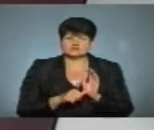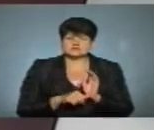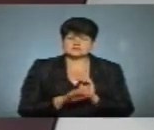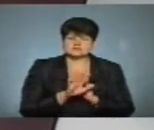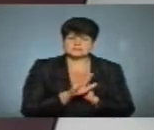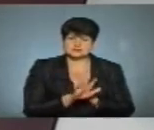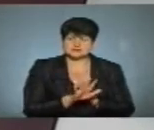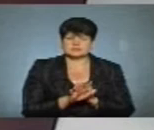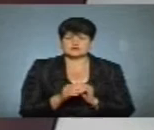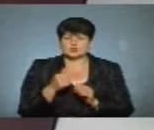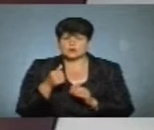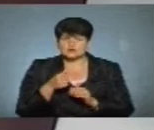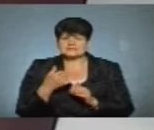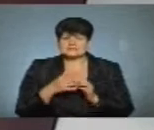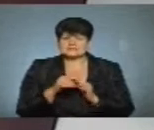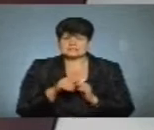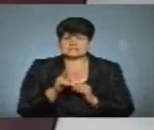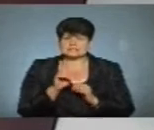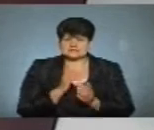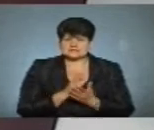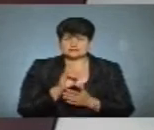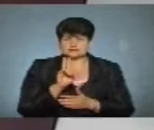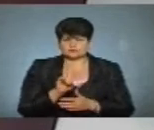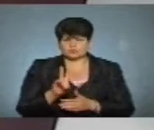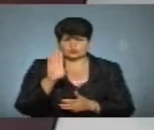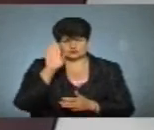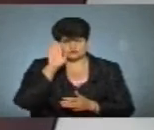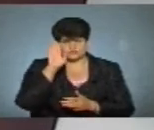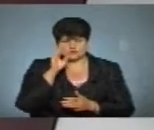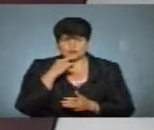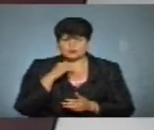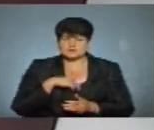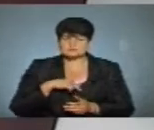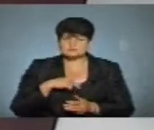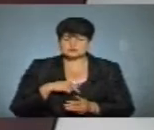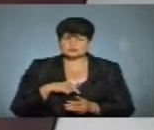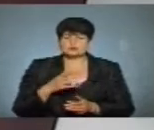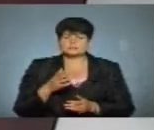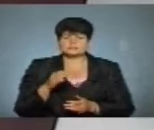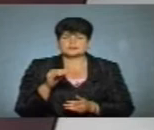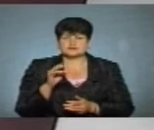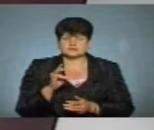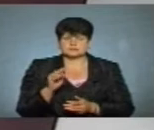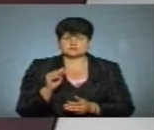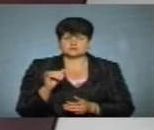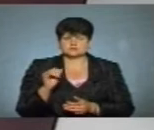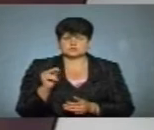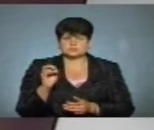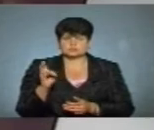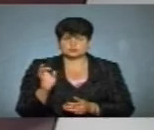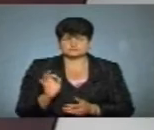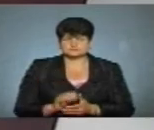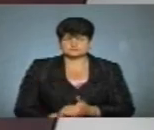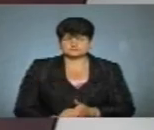65 років, серед них двоє чоловіків, каже психологиня територіального центру соціального обслуговування населення Наталія Жученко.